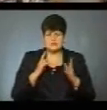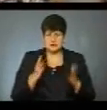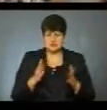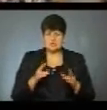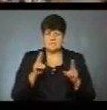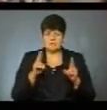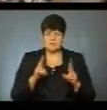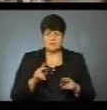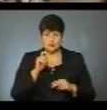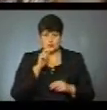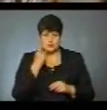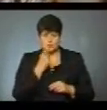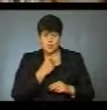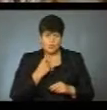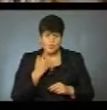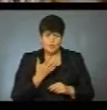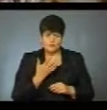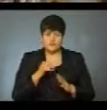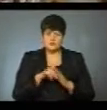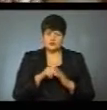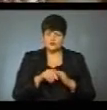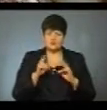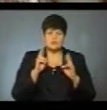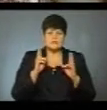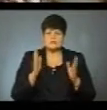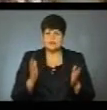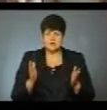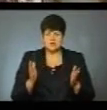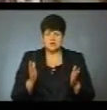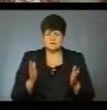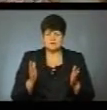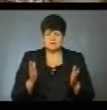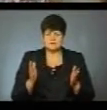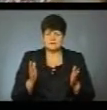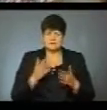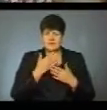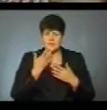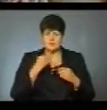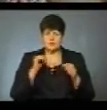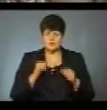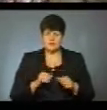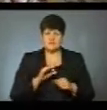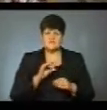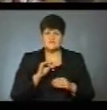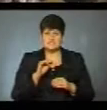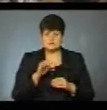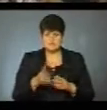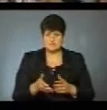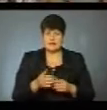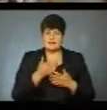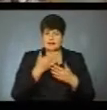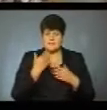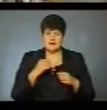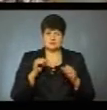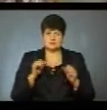правил української мови, ти за суттю не знаєш, не маєш можливості висловитися, не маєш